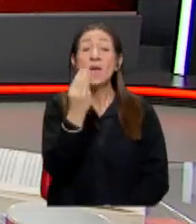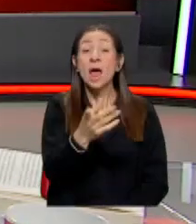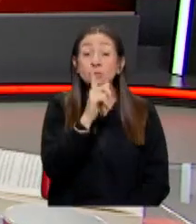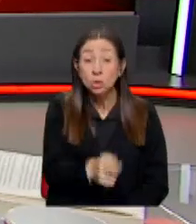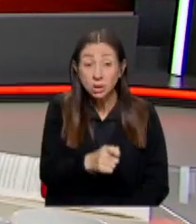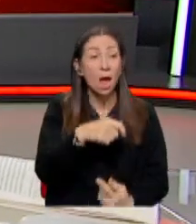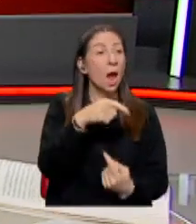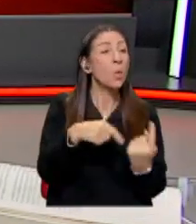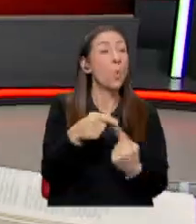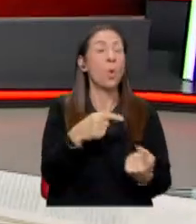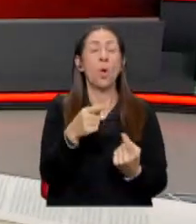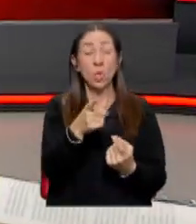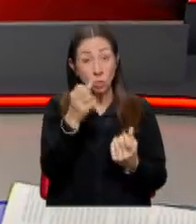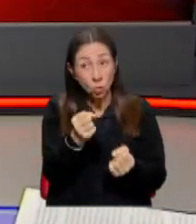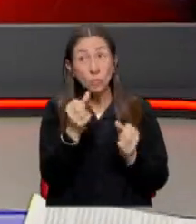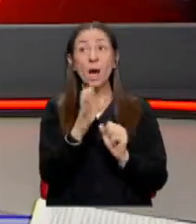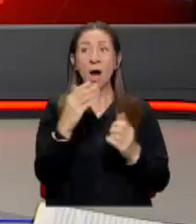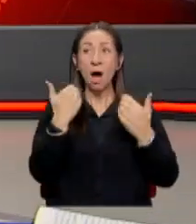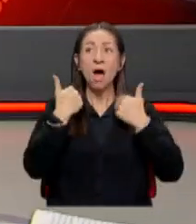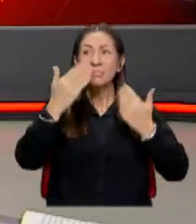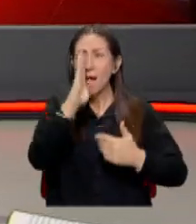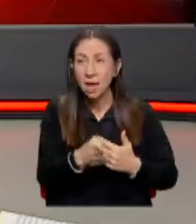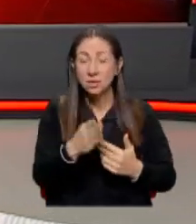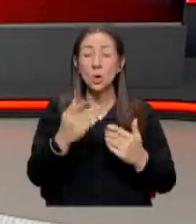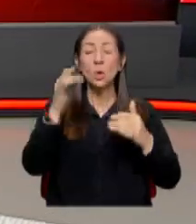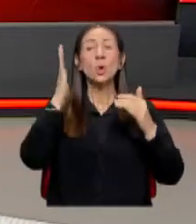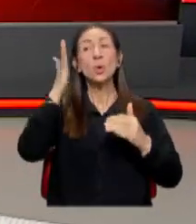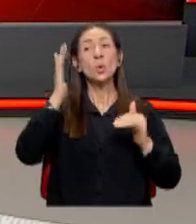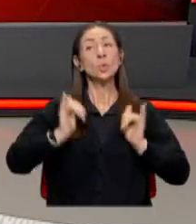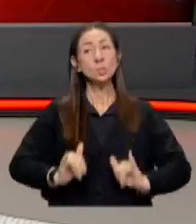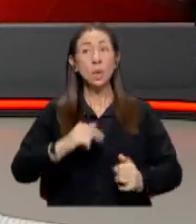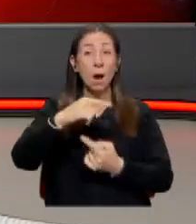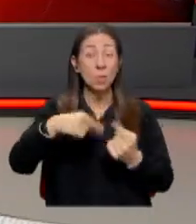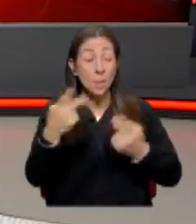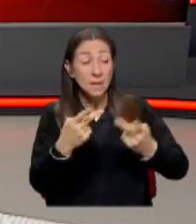mu tutulmuyor mu onlar aranıyor. Adalet aranıyor, huzur aranıyor mesajlara bakıldığında.